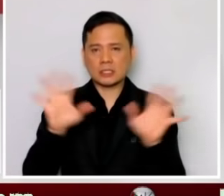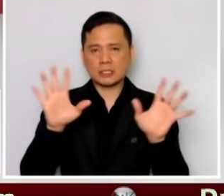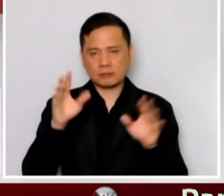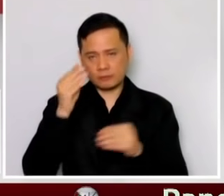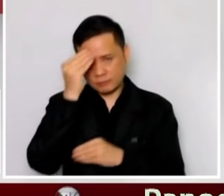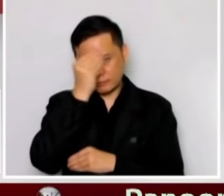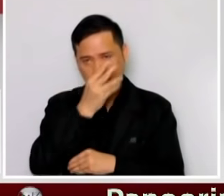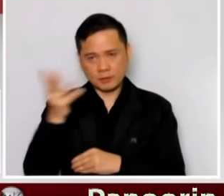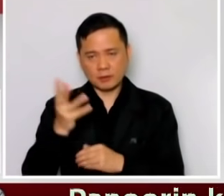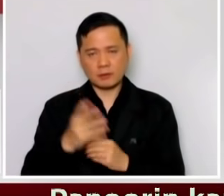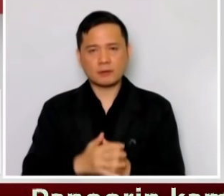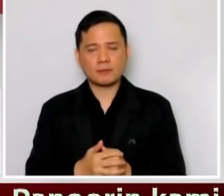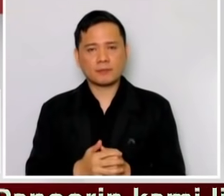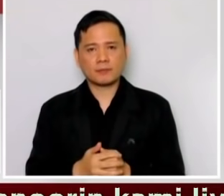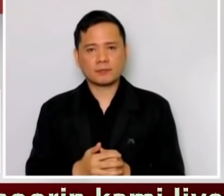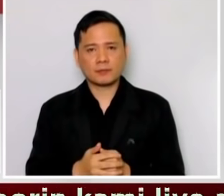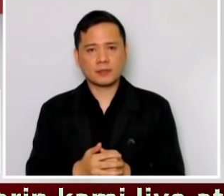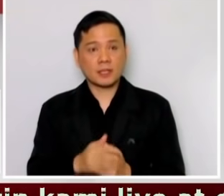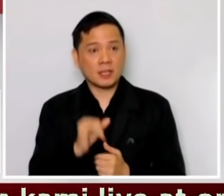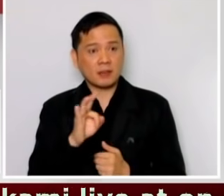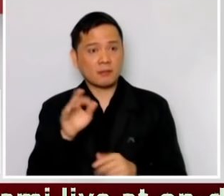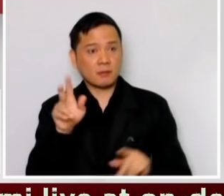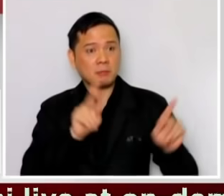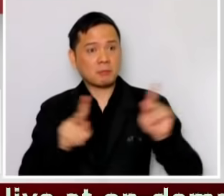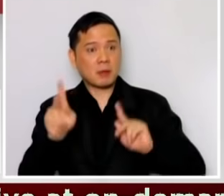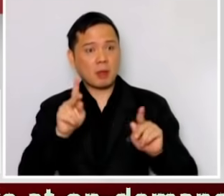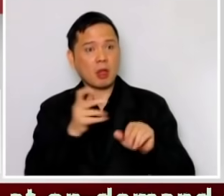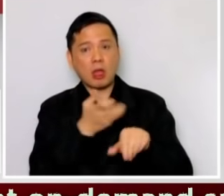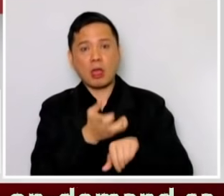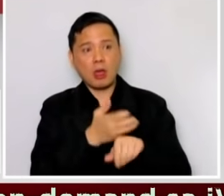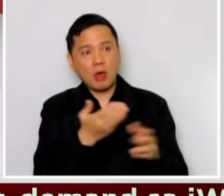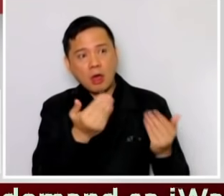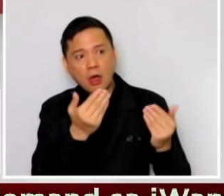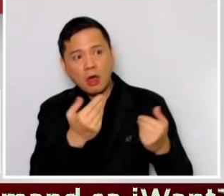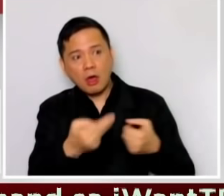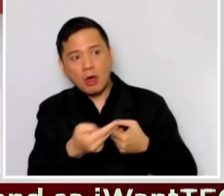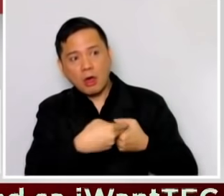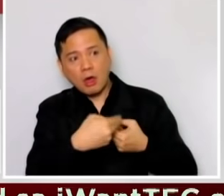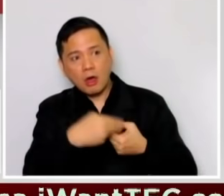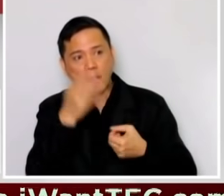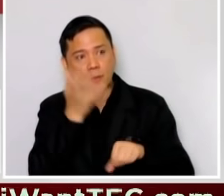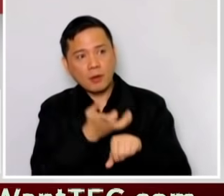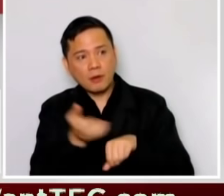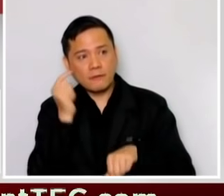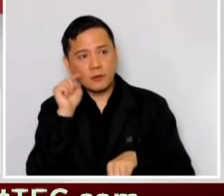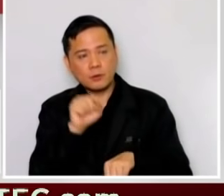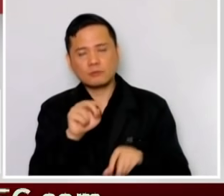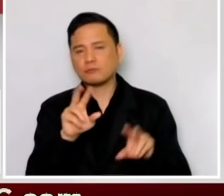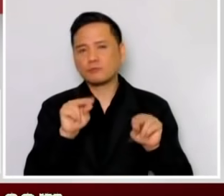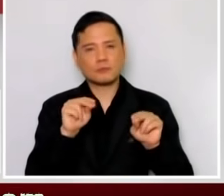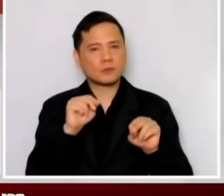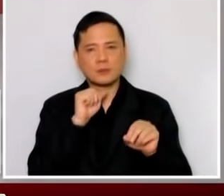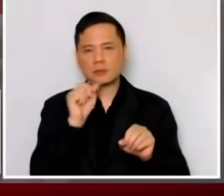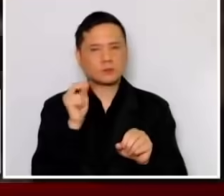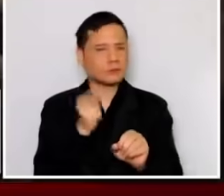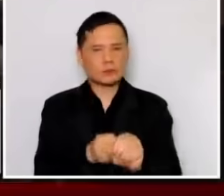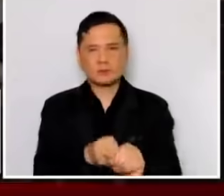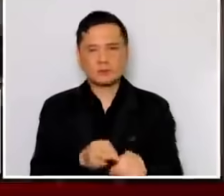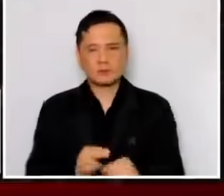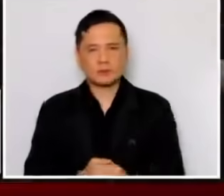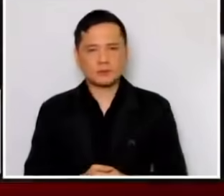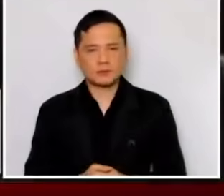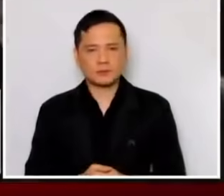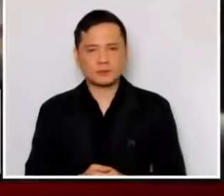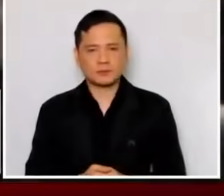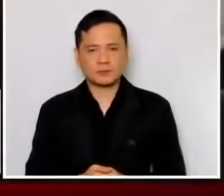mga kandidato sa alok ng mga scammer, dapat maging transparent o bukas ang COMELEC sa pagharap ng ganitong mga hamon. Sa